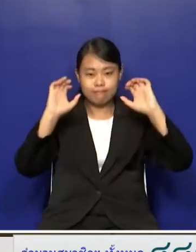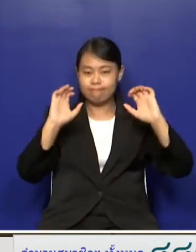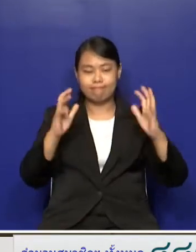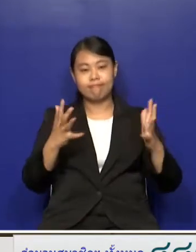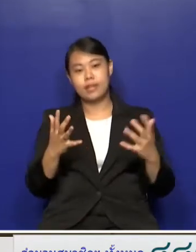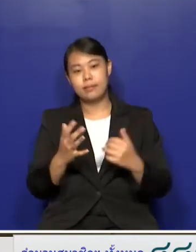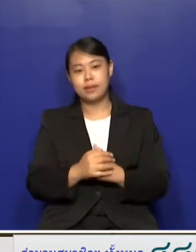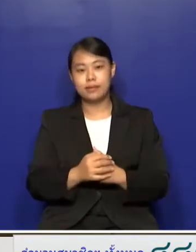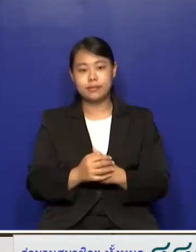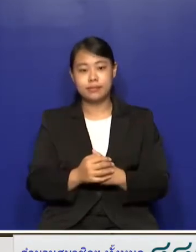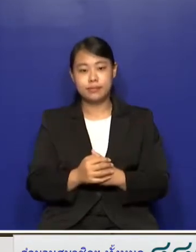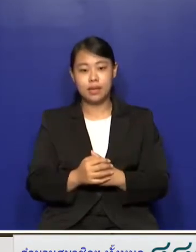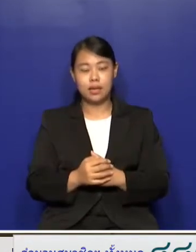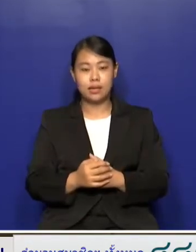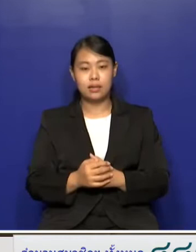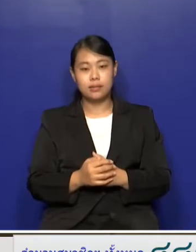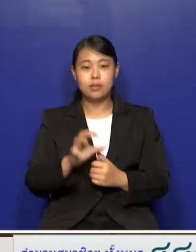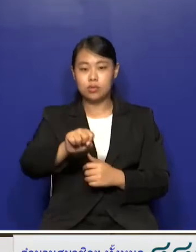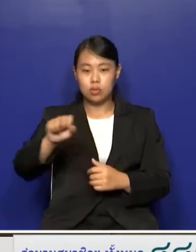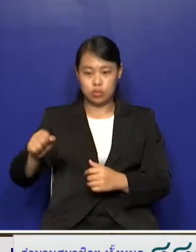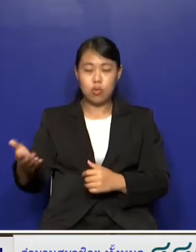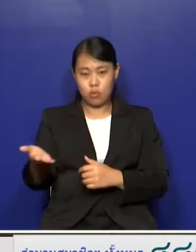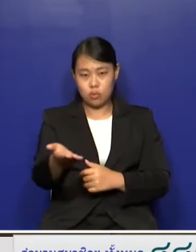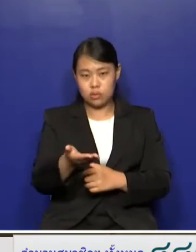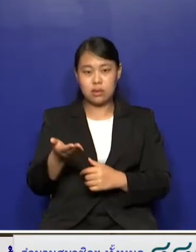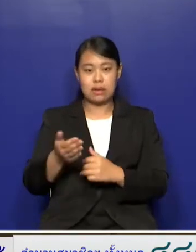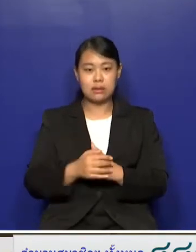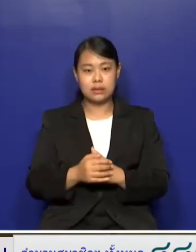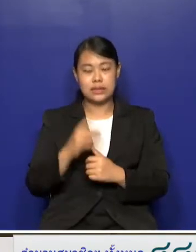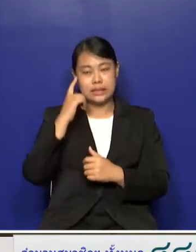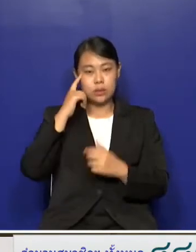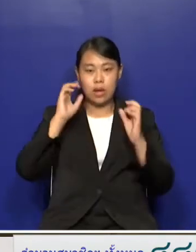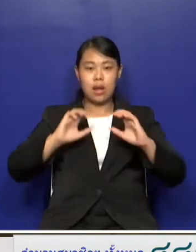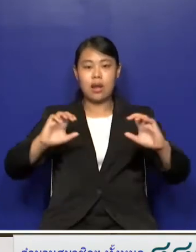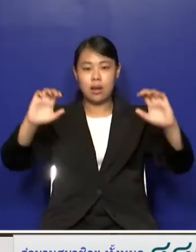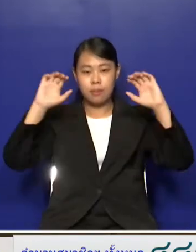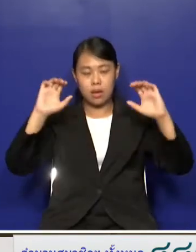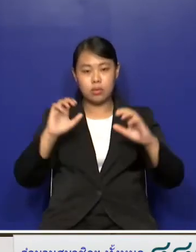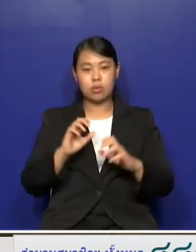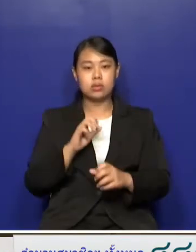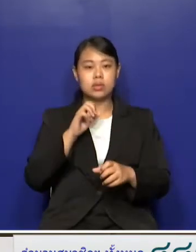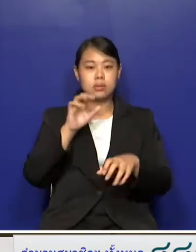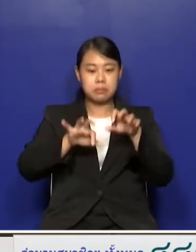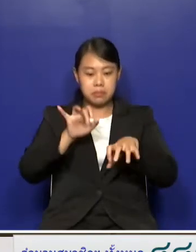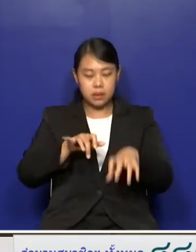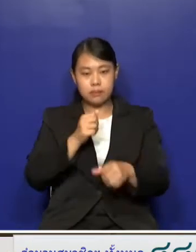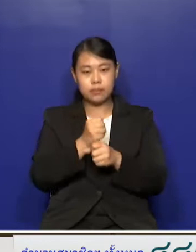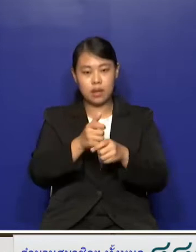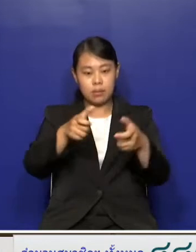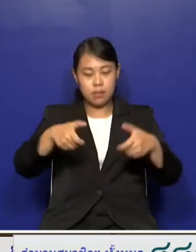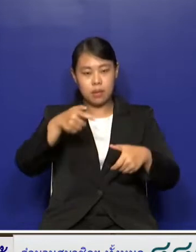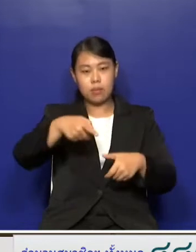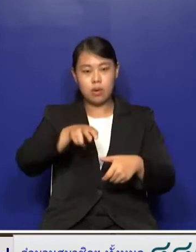จริงๆแล้วมีเพื่อนสมาชิกหลายท่านว่าจริงๆรัฐบาลน่าจะเป็นการจัดทำพระราชบัญญัติงบประมาณรายจ่ายเพิ่มเติมมากว่า